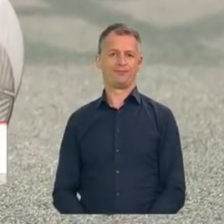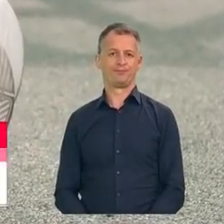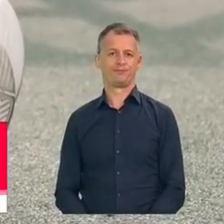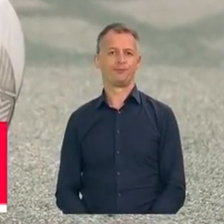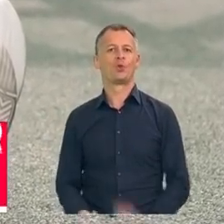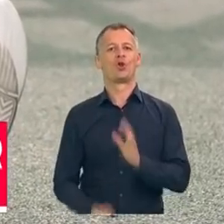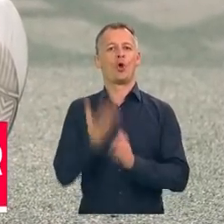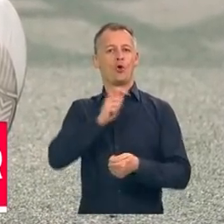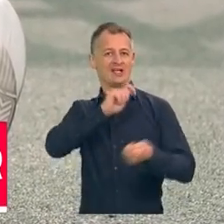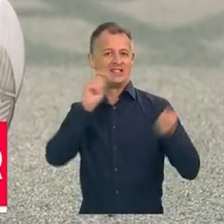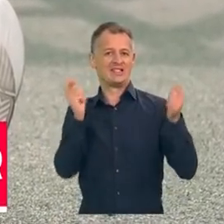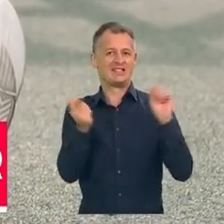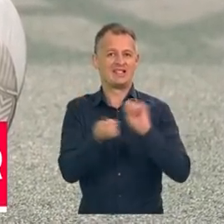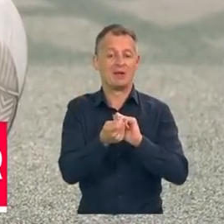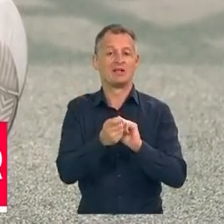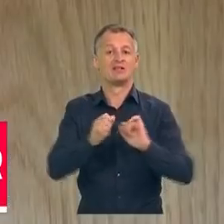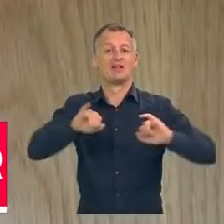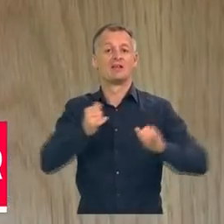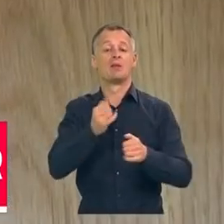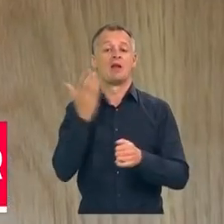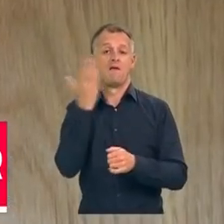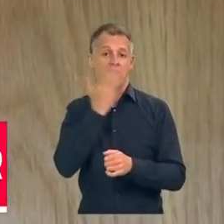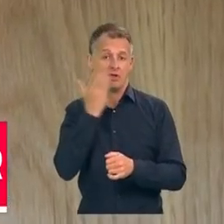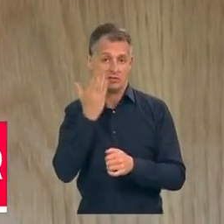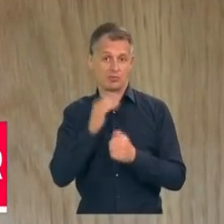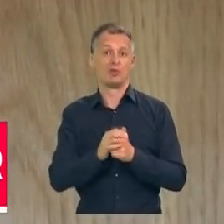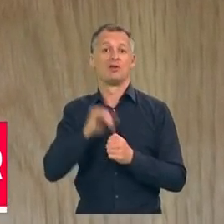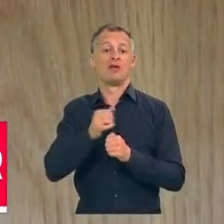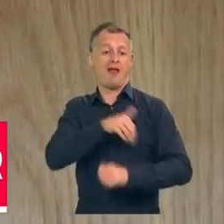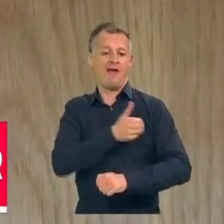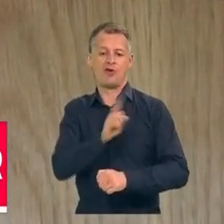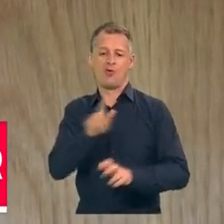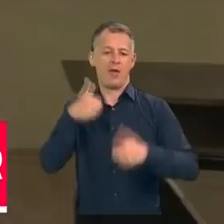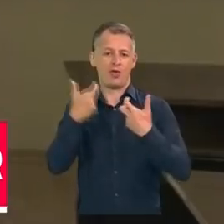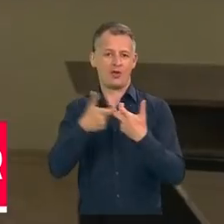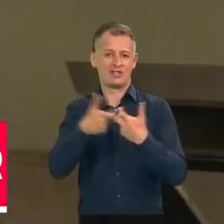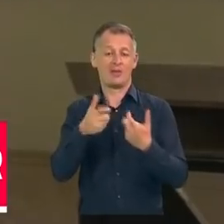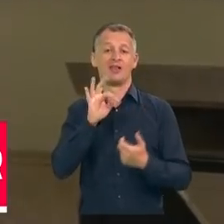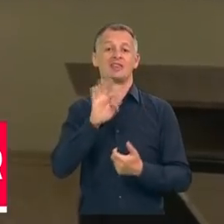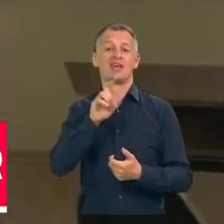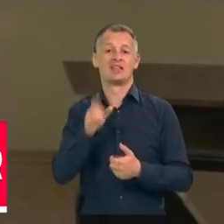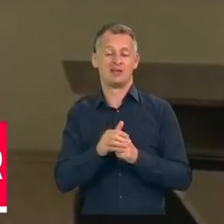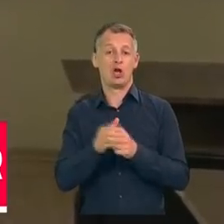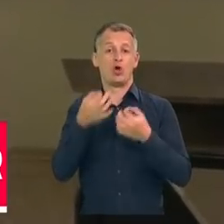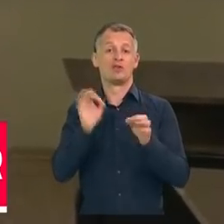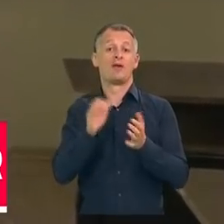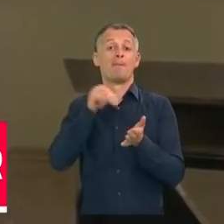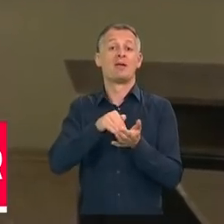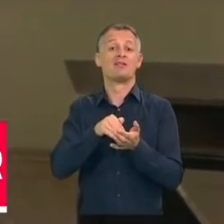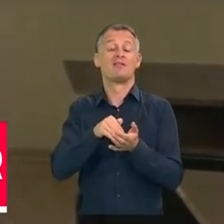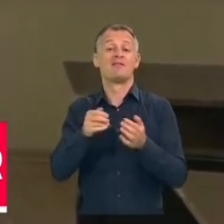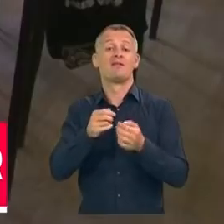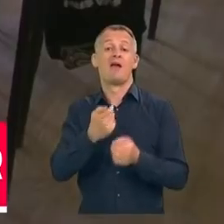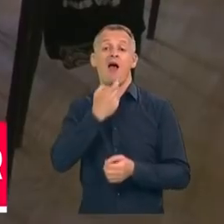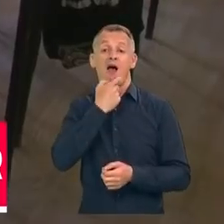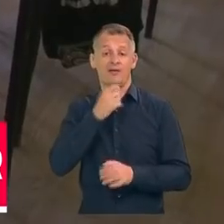Conform noilor schimbări care vor avea loc în învățământul preuniversitar, elevii nu vor mai susține teze și vor exista doar medii anuale. Dincolo de acest